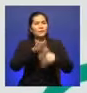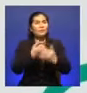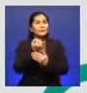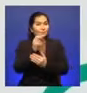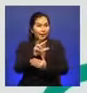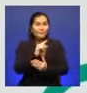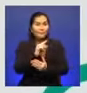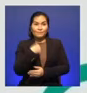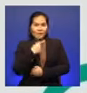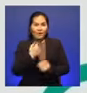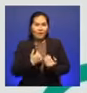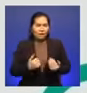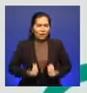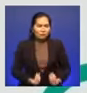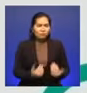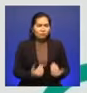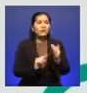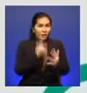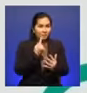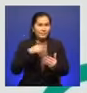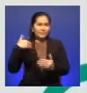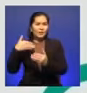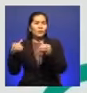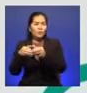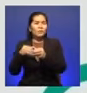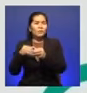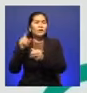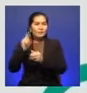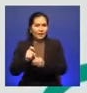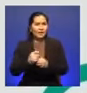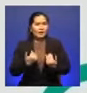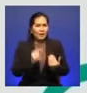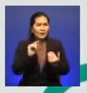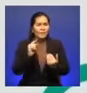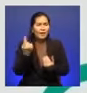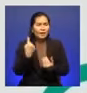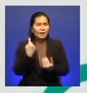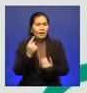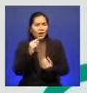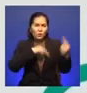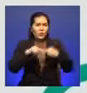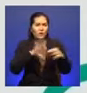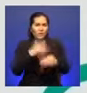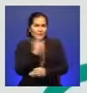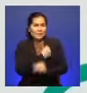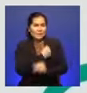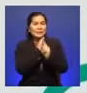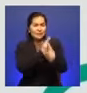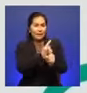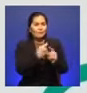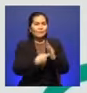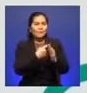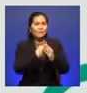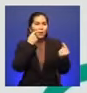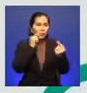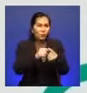งระยะสุดท้ายนะครับแรกเกิดก็เรามีการในเรื่องของรณรงค์การฉีดวัคซีนการฝากครรภ์ภายใน12สัปดาห์นะครับการ ขึ้นทะเบีย